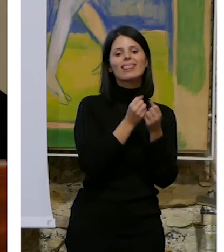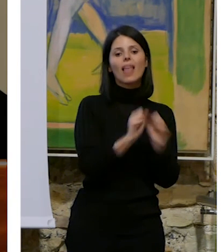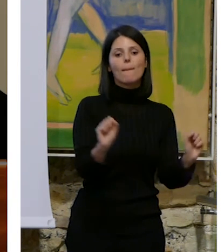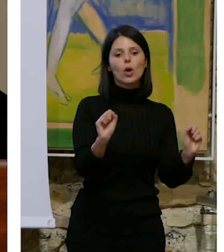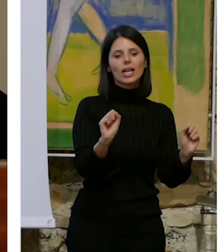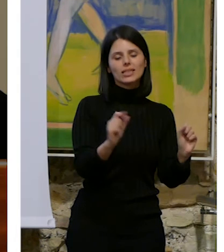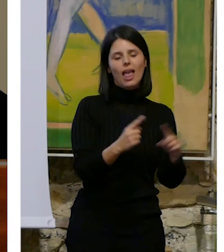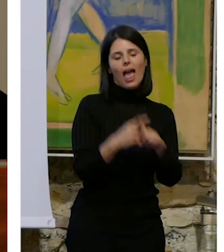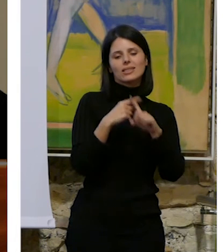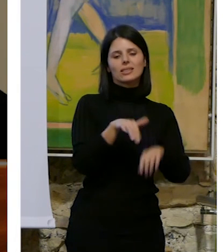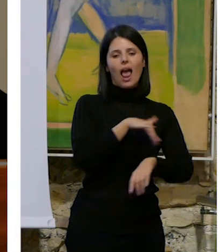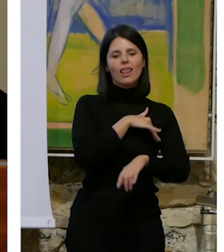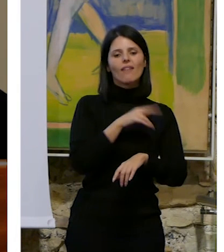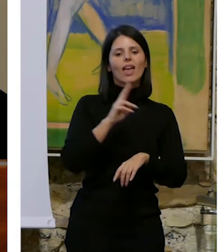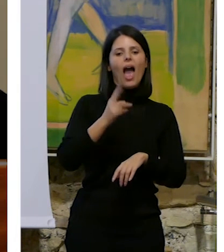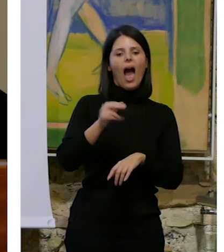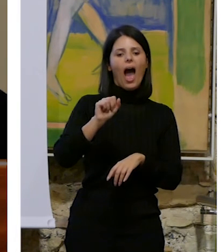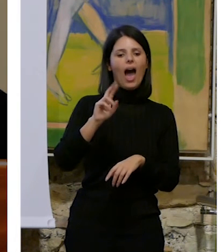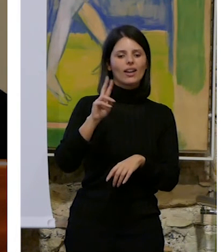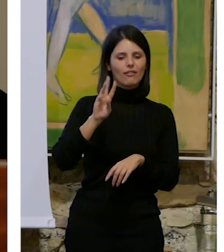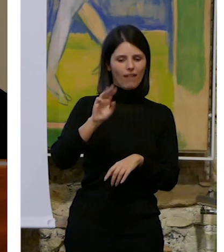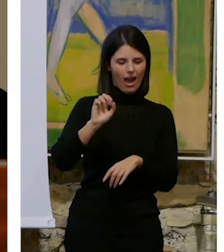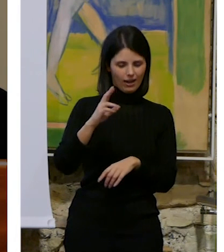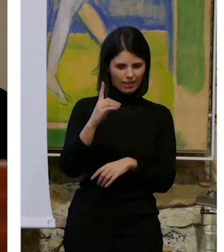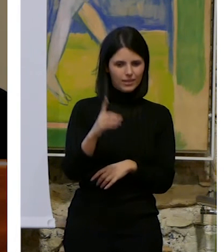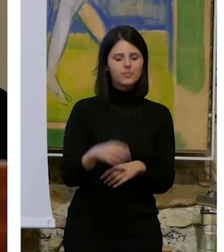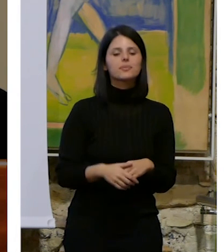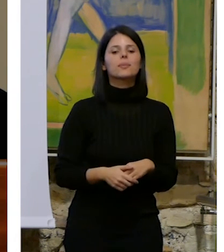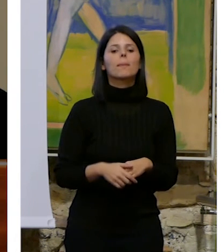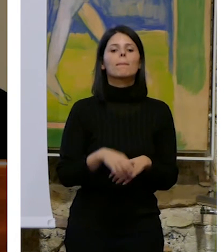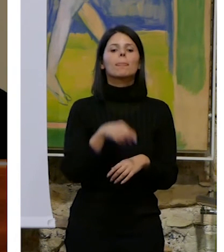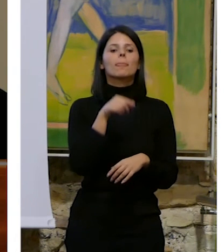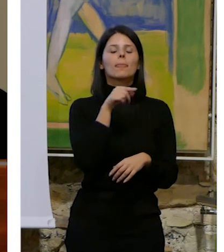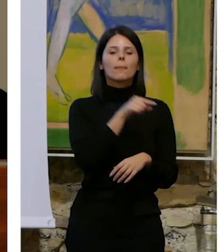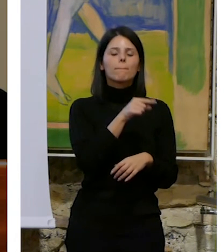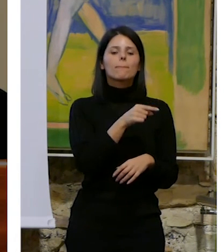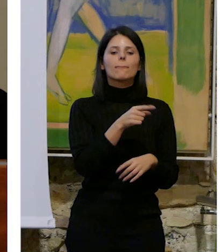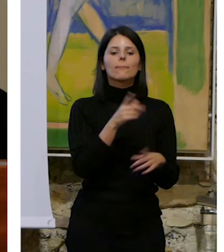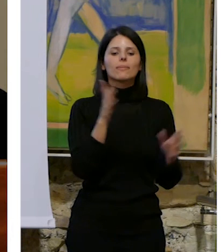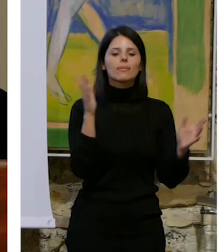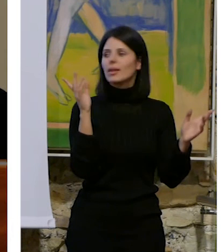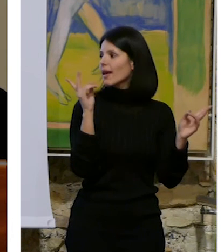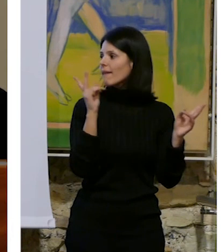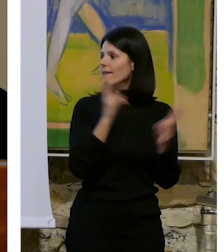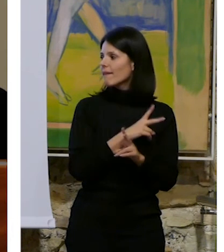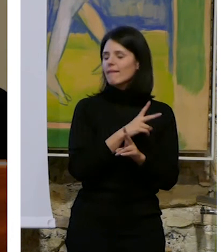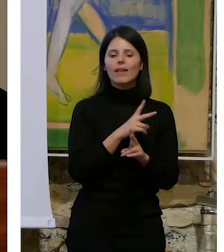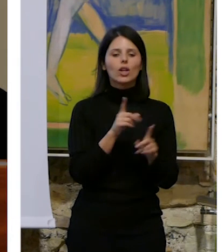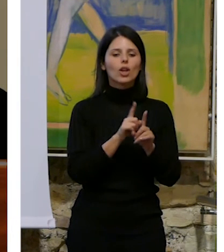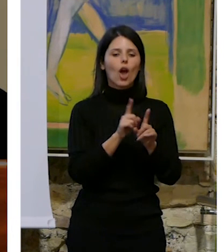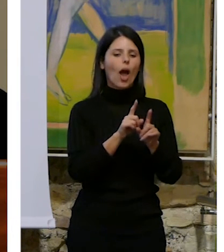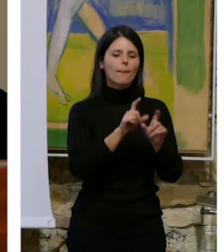allieve dell'Università di Harvard, una roba, la crema della cattiveria americana, sì, il